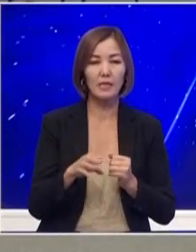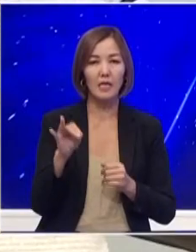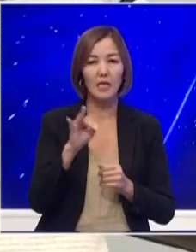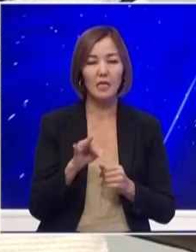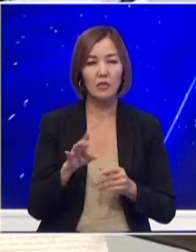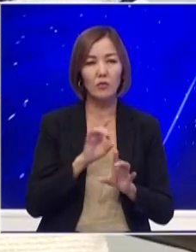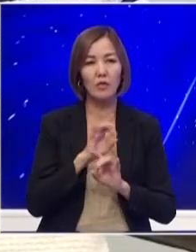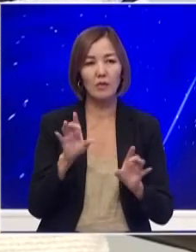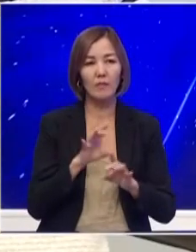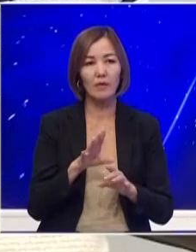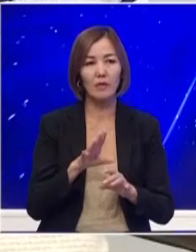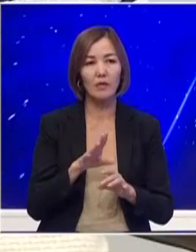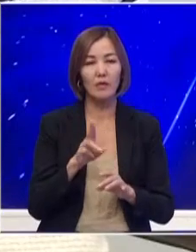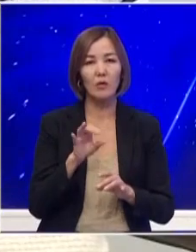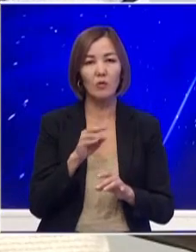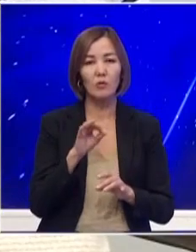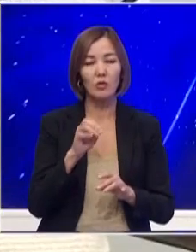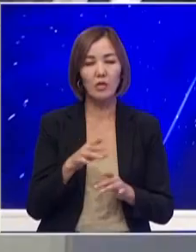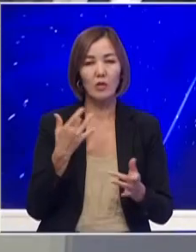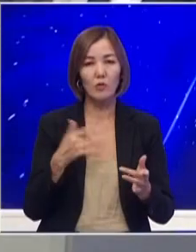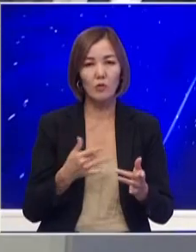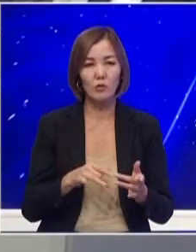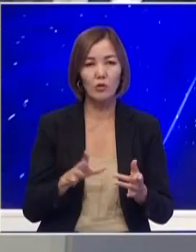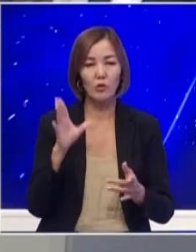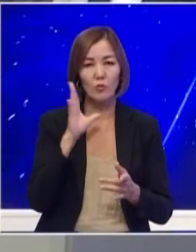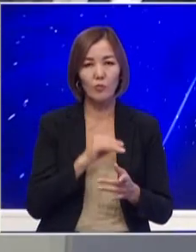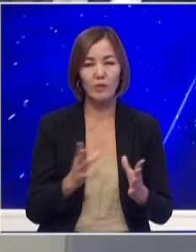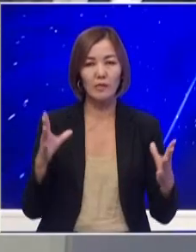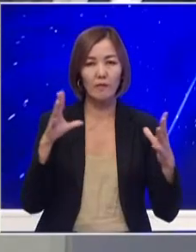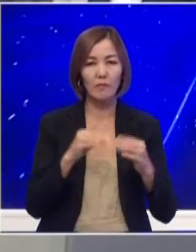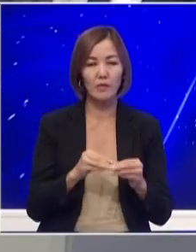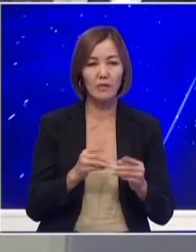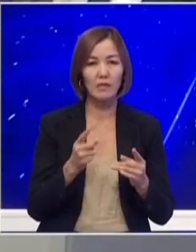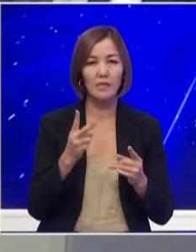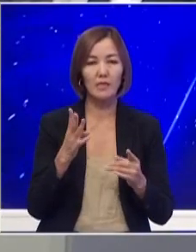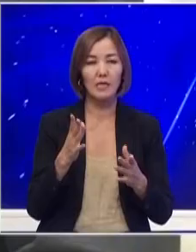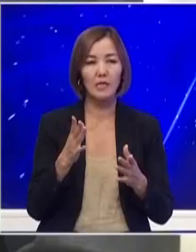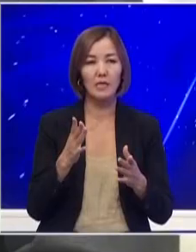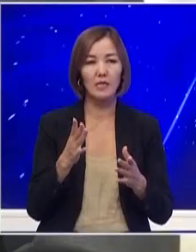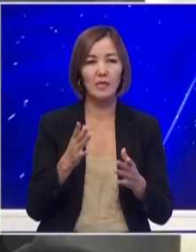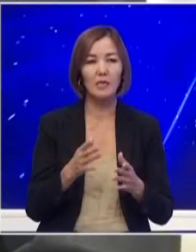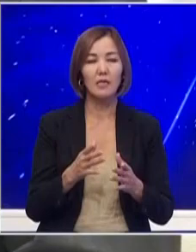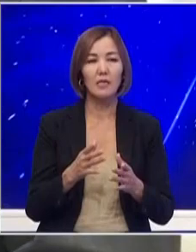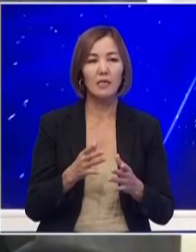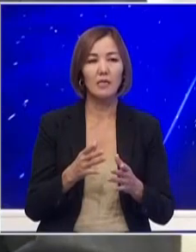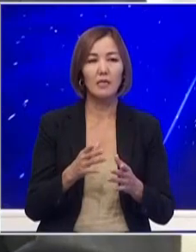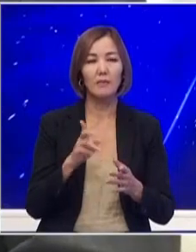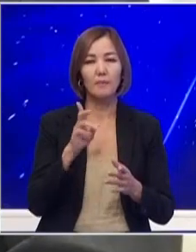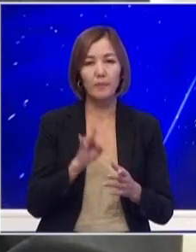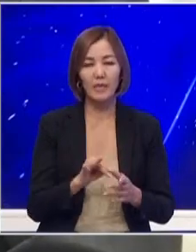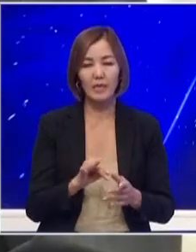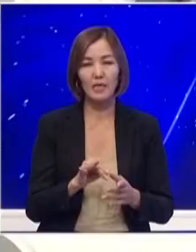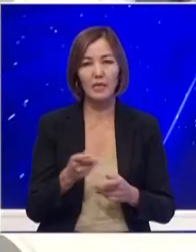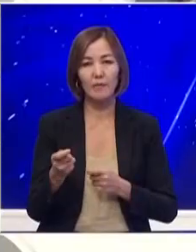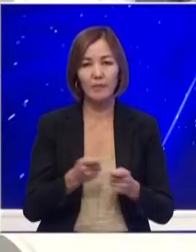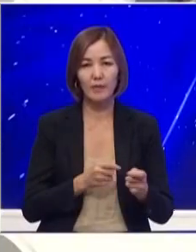гласит, что Кожике Назарула был не только кюйши, но и умело совмещал в себе еще несколько ипостасей. Он был бием, волосным, а